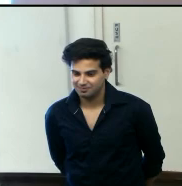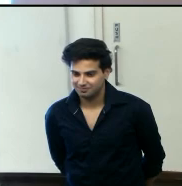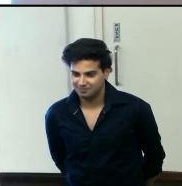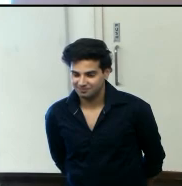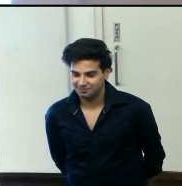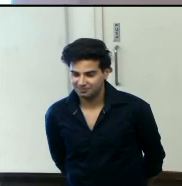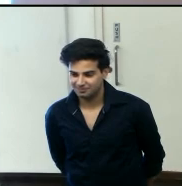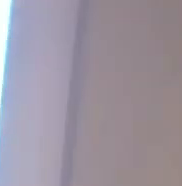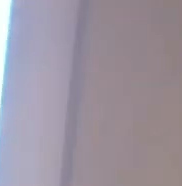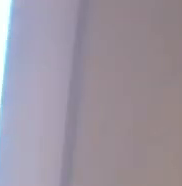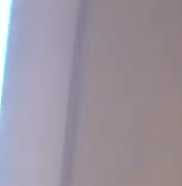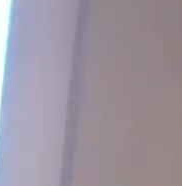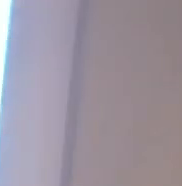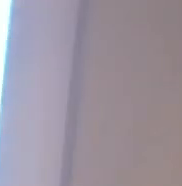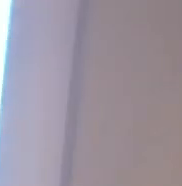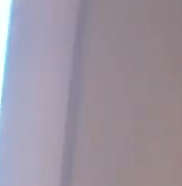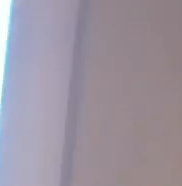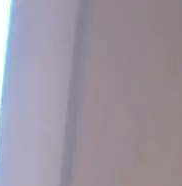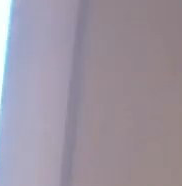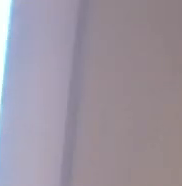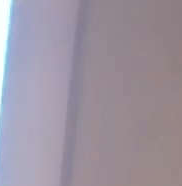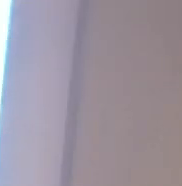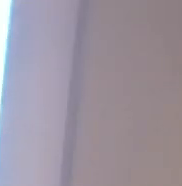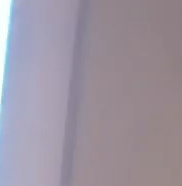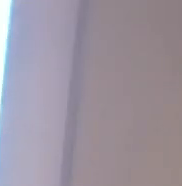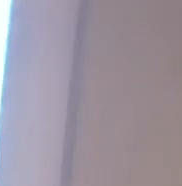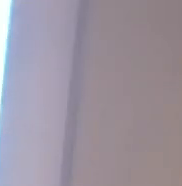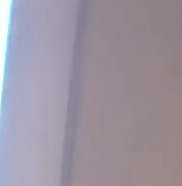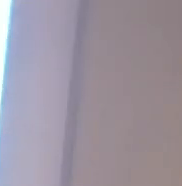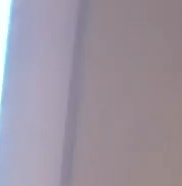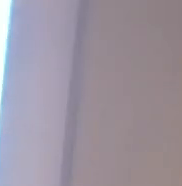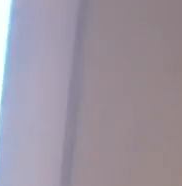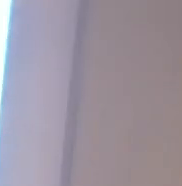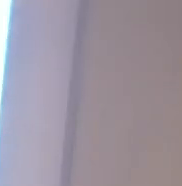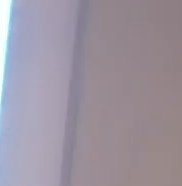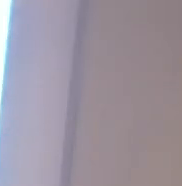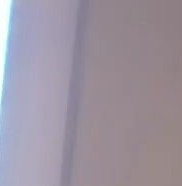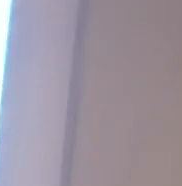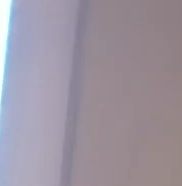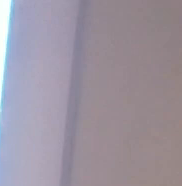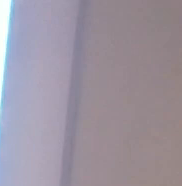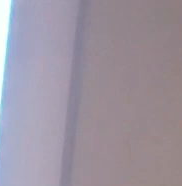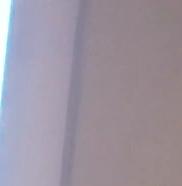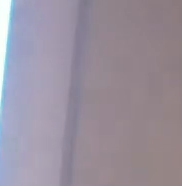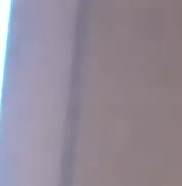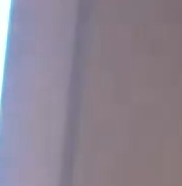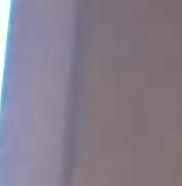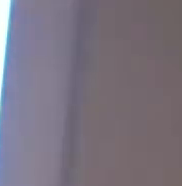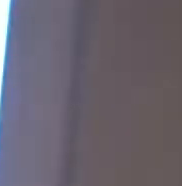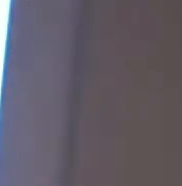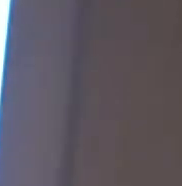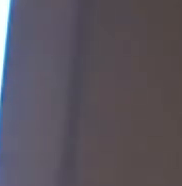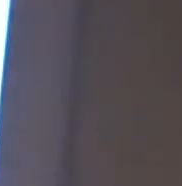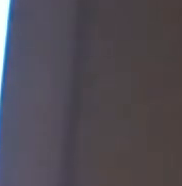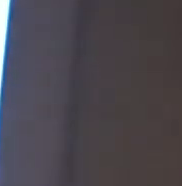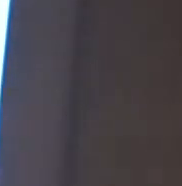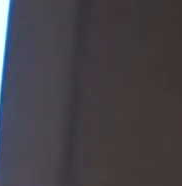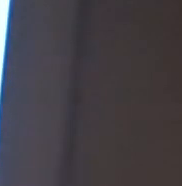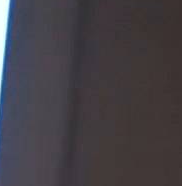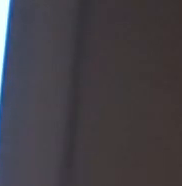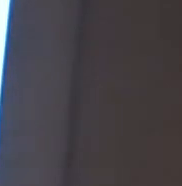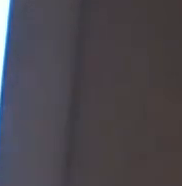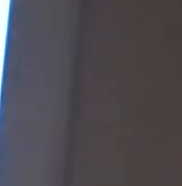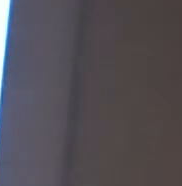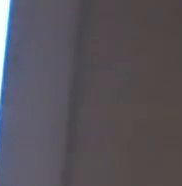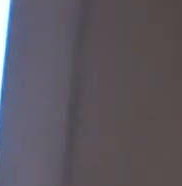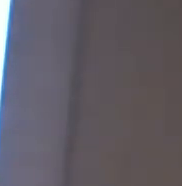ಅಂದರೆ ಒಂದು ಥರದಲ್ಲಿ ಕಲಾವಿದರ ಪುಸ್ತಕ ಅಂತ ಹೇಳ್ಬೋದು, ಅಂದರೆ ಕನ್ನಡದಲ್ಲಿ ಹೇಳೋಂಗಿದ್ರೆ. ರೈಟರ್ಸ್ ಬುಕ್ ಅಂದರೆ ಅದರಲ್ಲಿ ಫುಲ್ಲು ವರ್ಡ್ಸ್ ಇರುತ್ತೆ. ಒಬ್ಬ